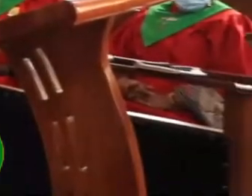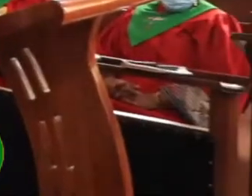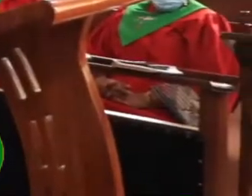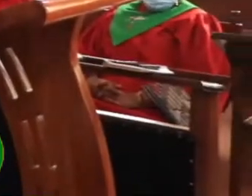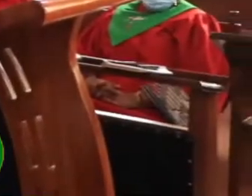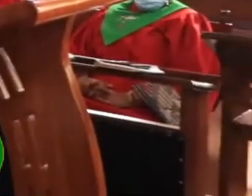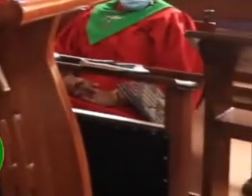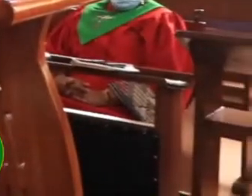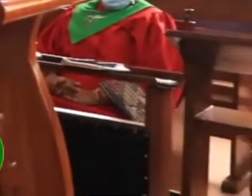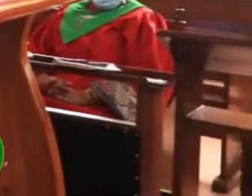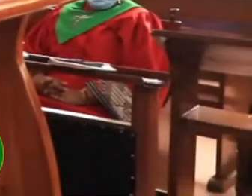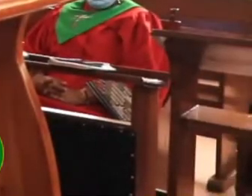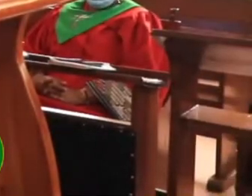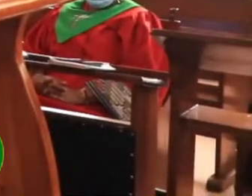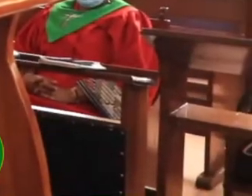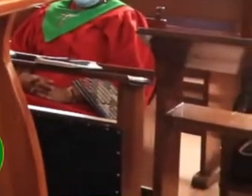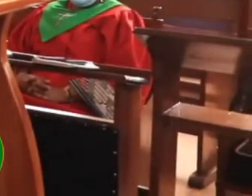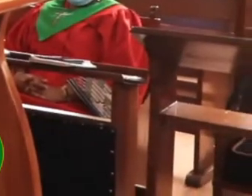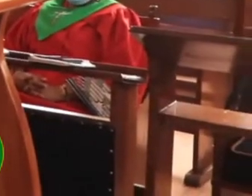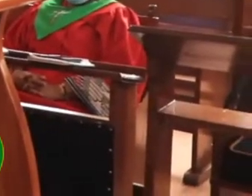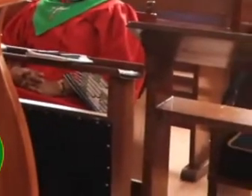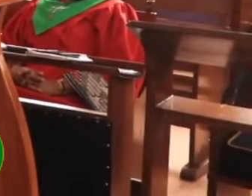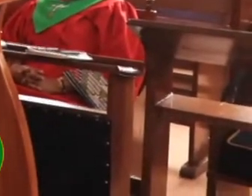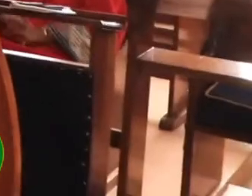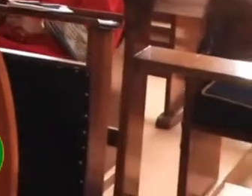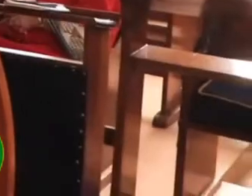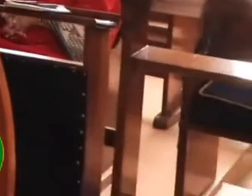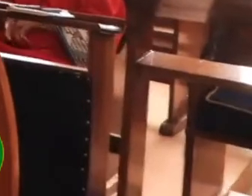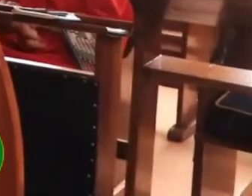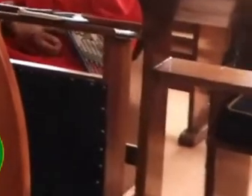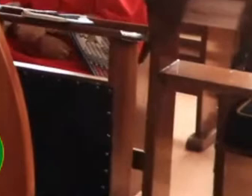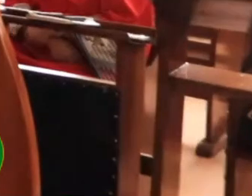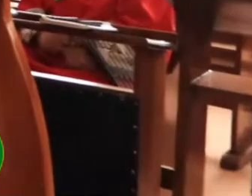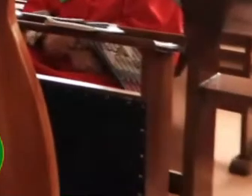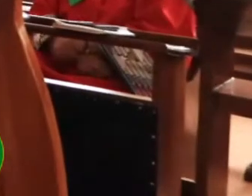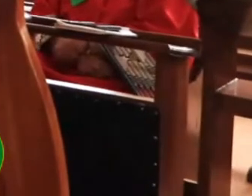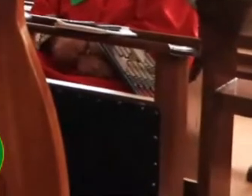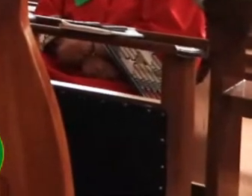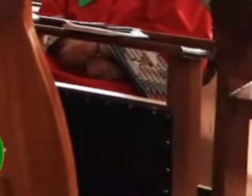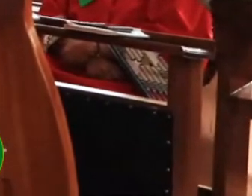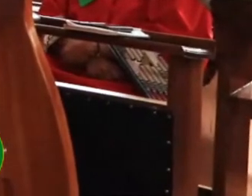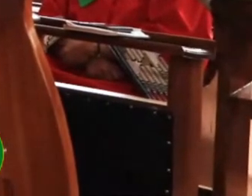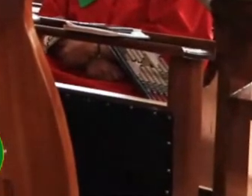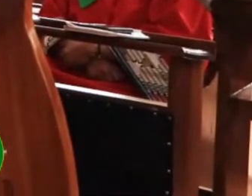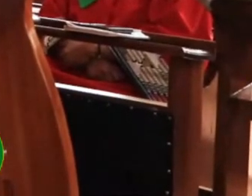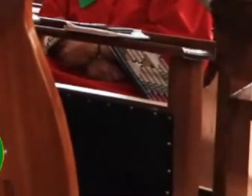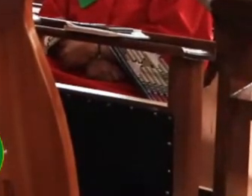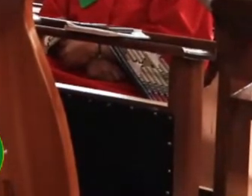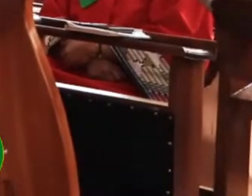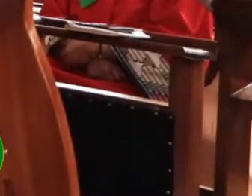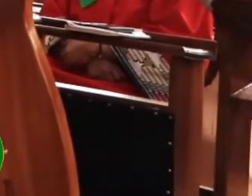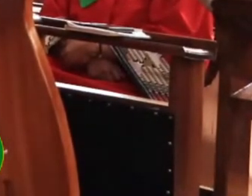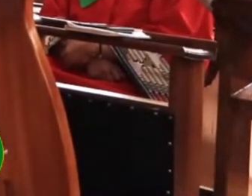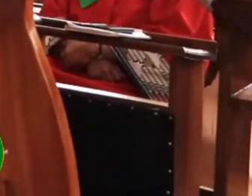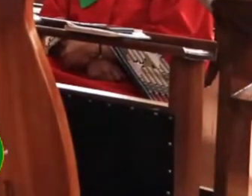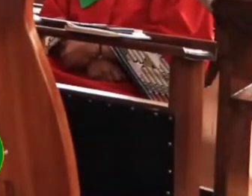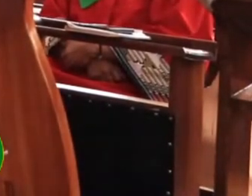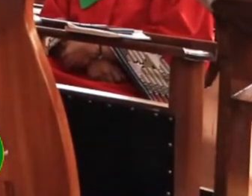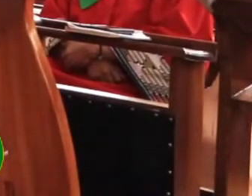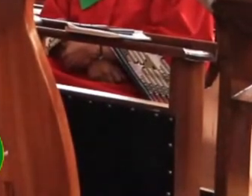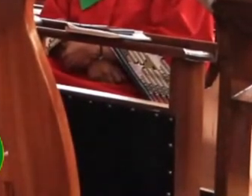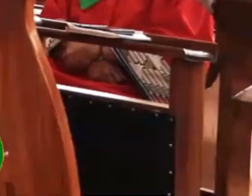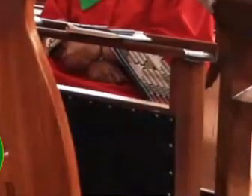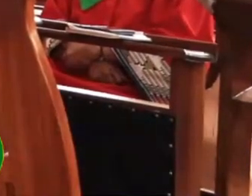Mungu ni mwema na kila wakati. Tuashukuru Mwenyezi Mungu kwa sababu ya kutufikisha wakati huu